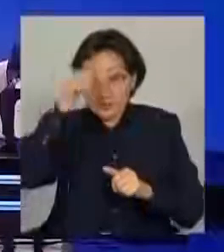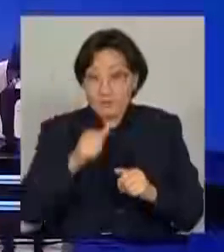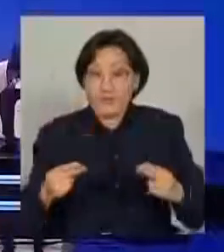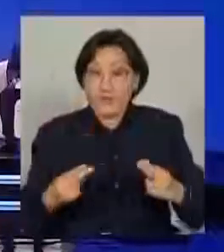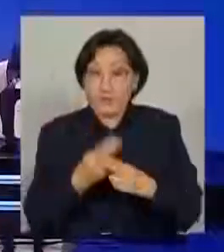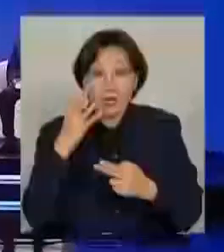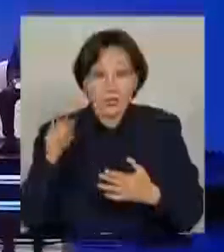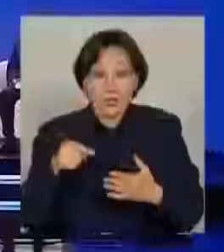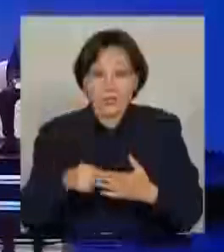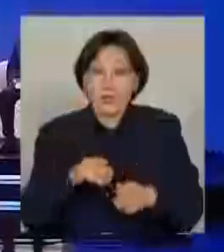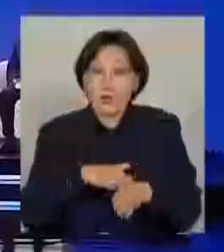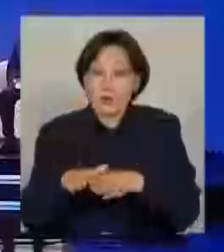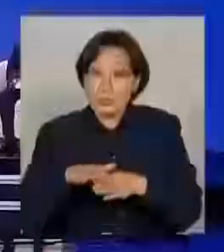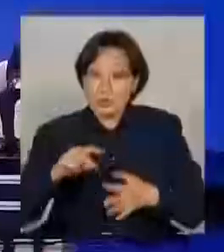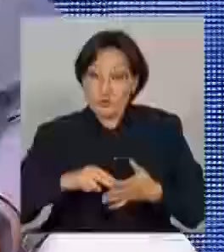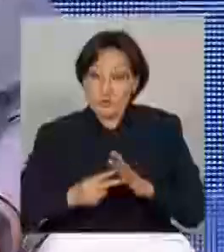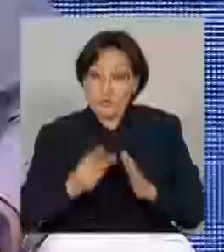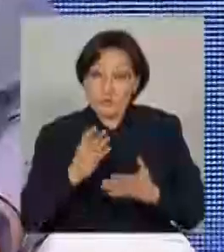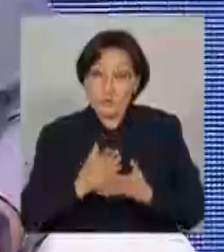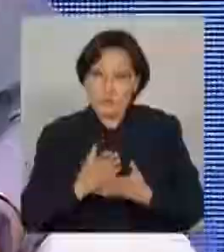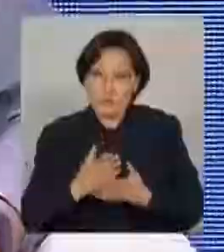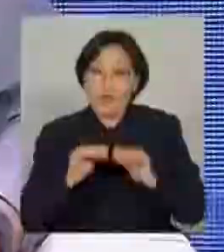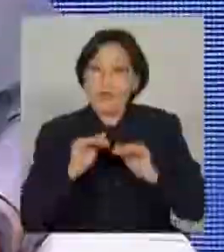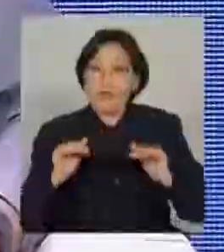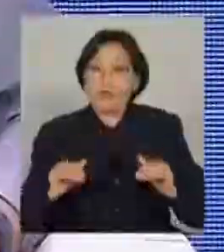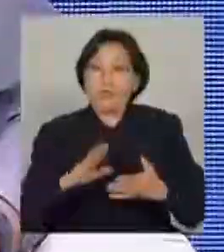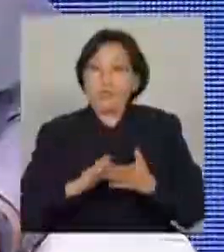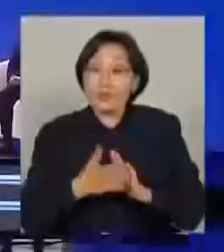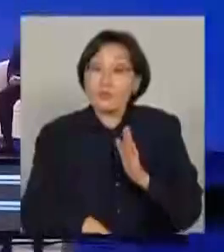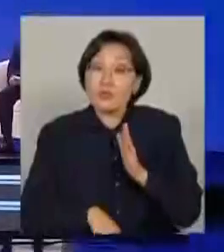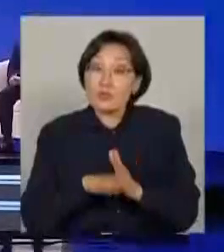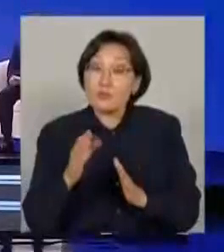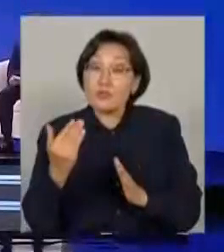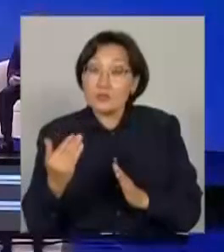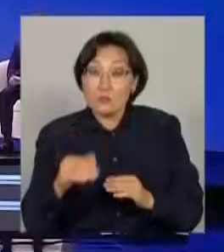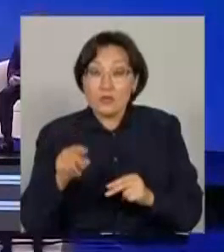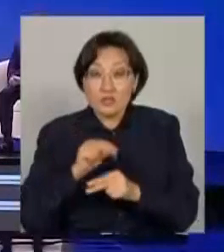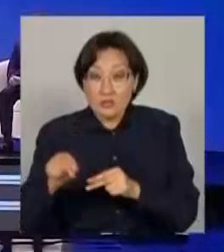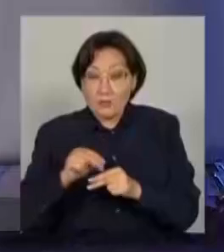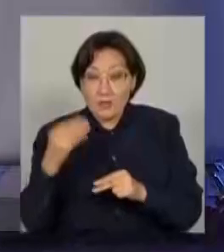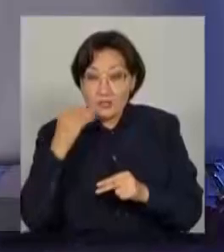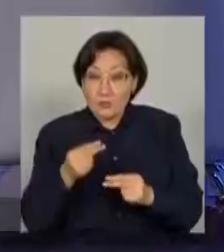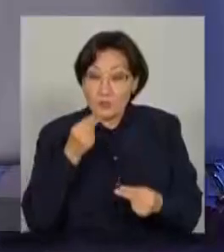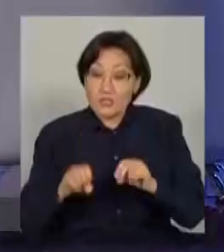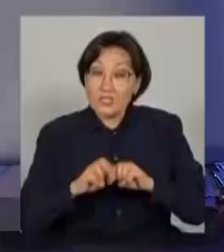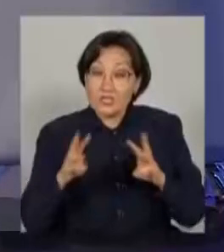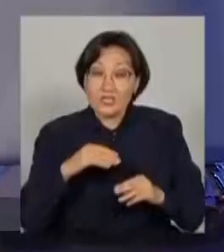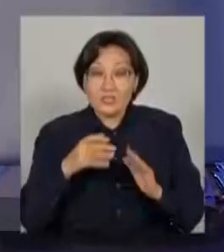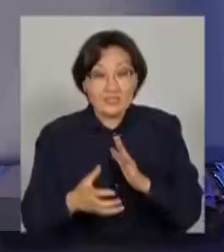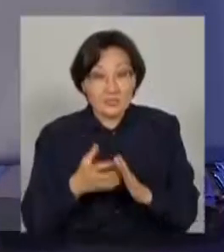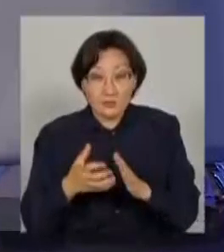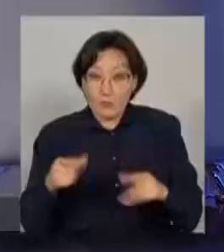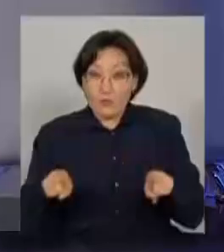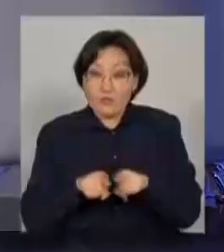мен Алматыда іске асыру жоспарланып отыр. Балалардың әл-ауқатын арттыру үшін оларды біліммен және сапалы аспен қамту жеткіліксіз.